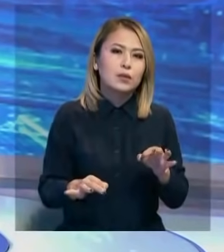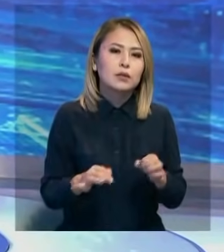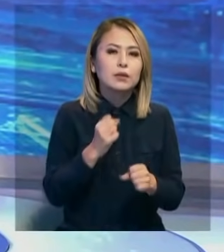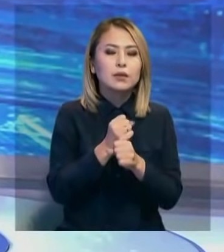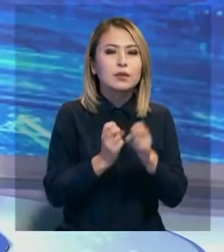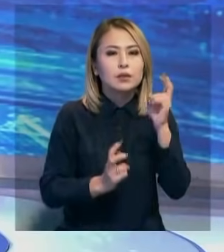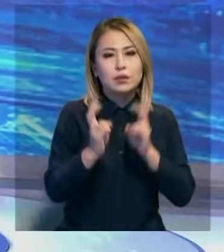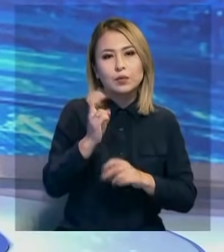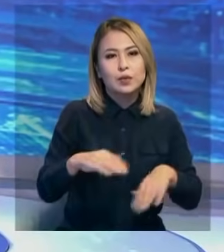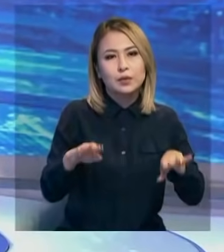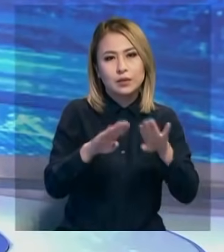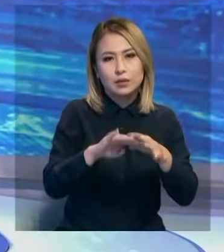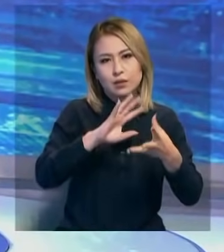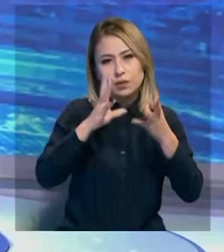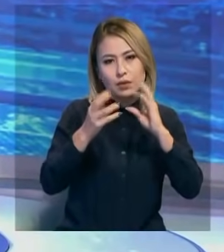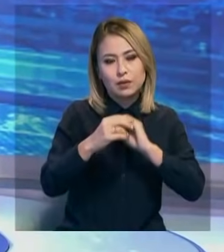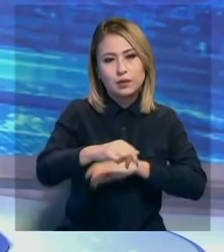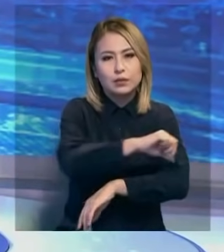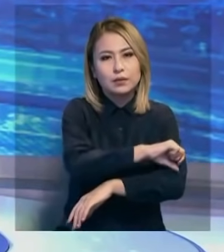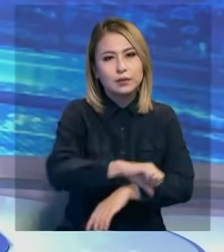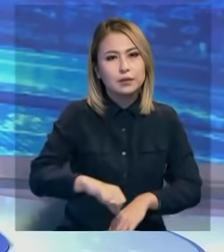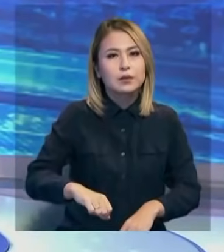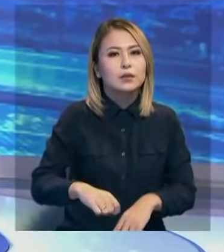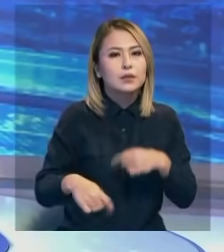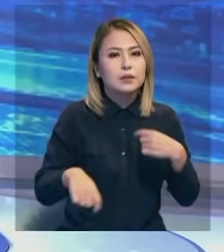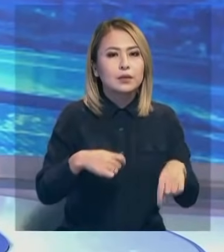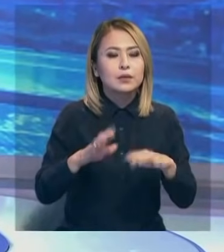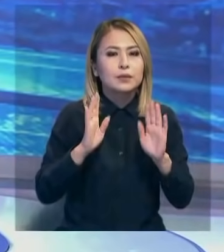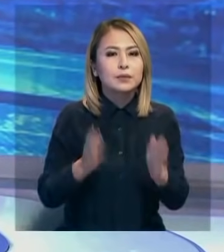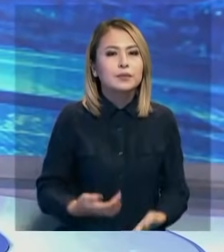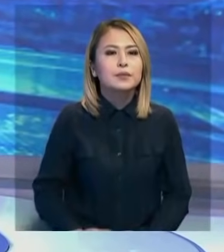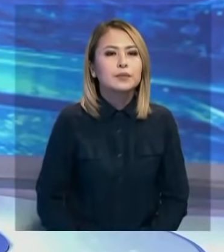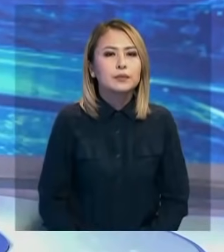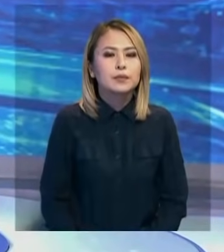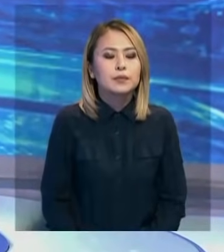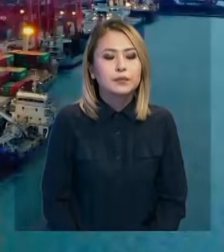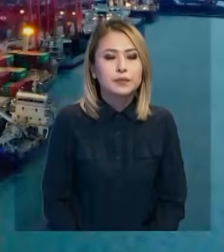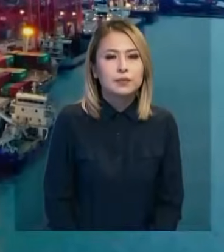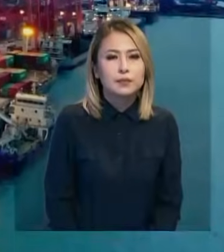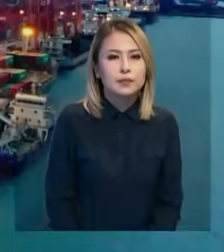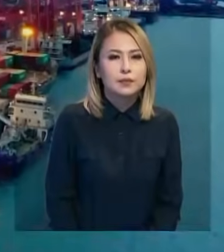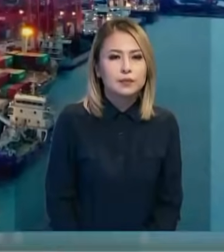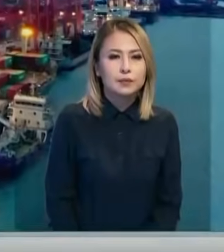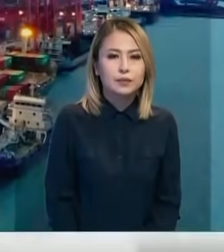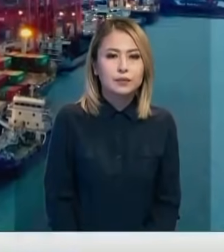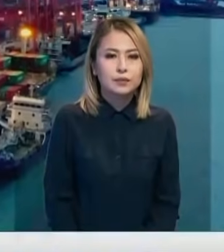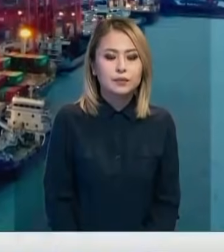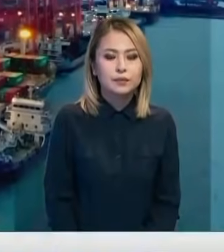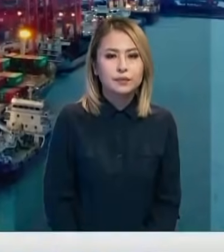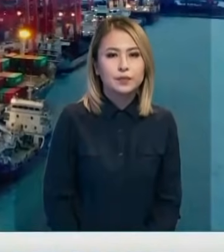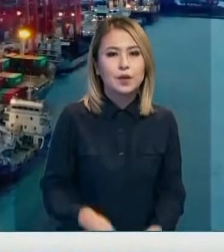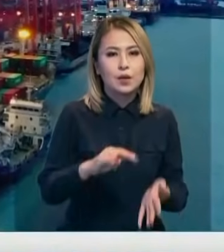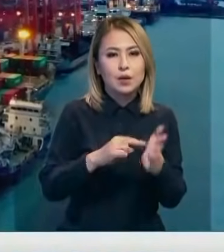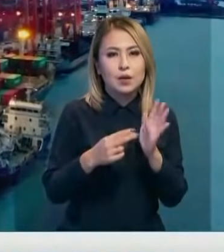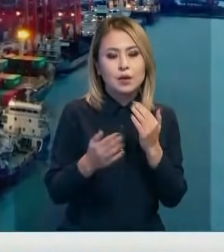құрастыру мен өңдеу кәсіпорындарын салынып, шекаралық сауда жүреді. Жоба